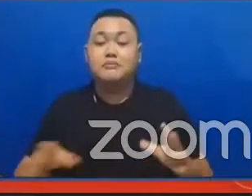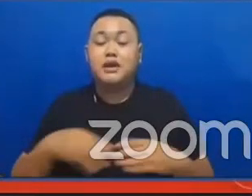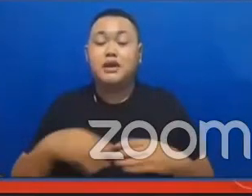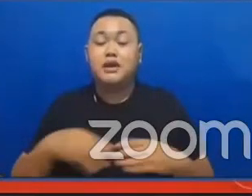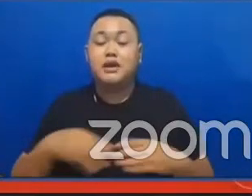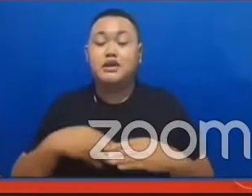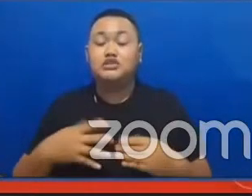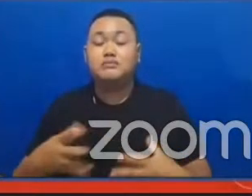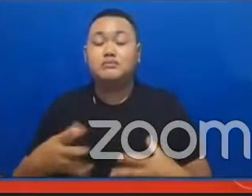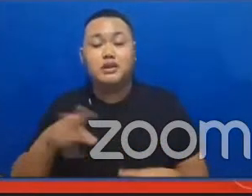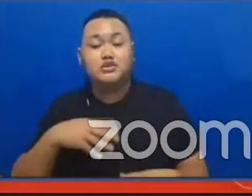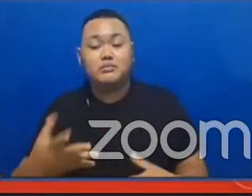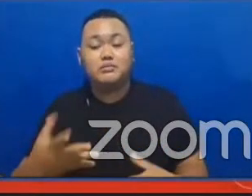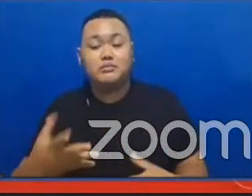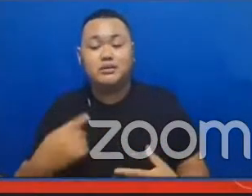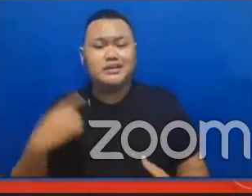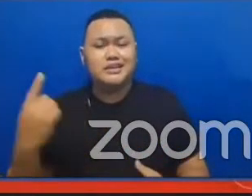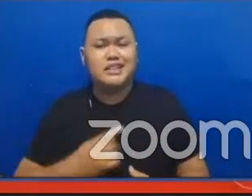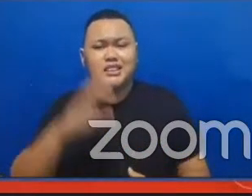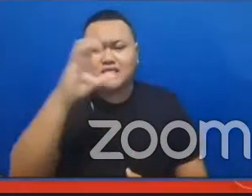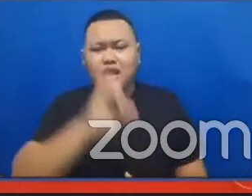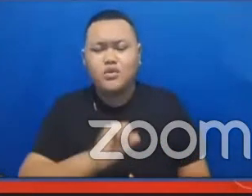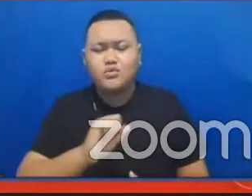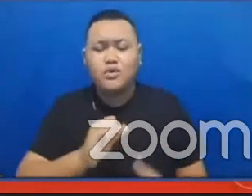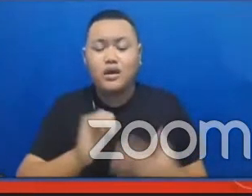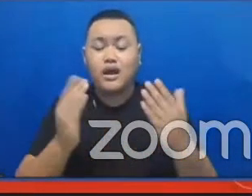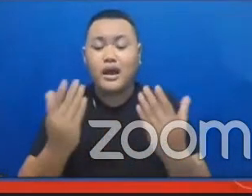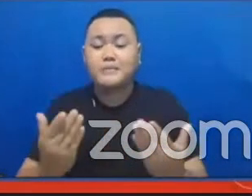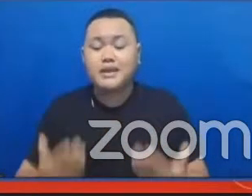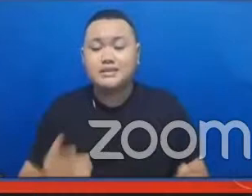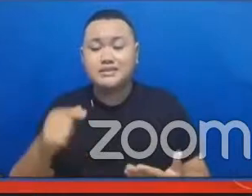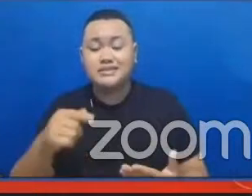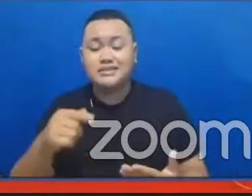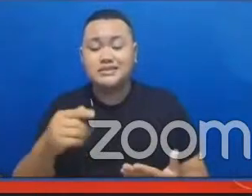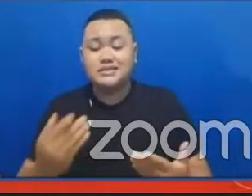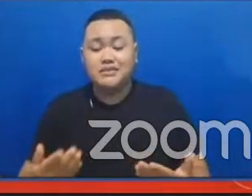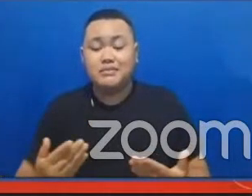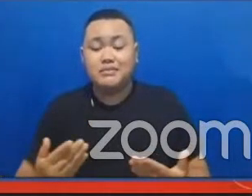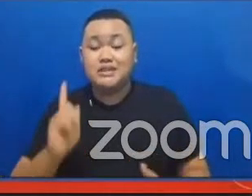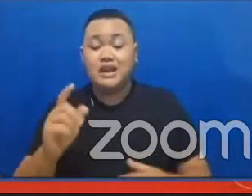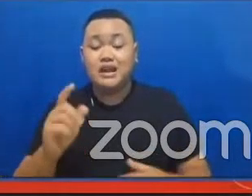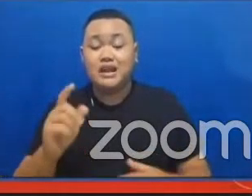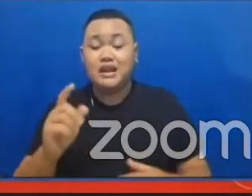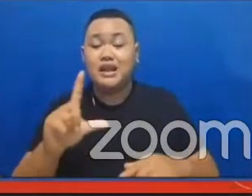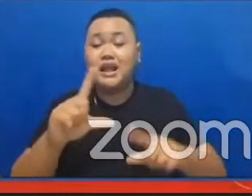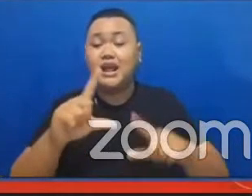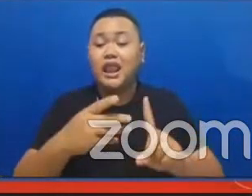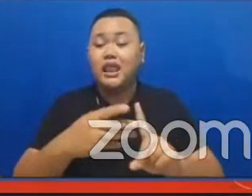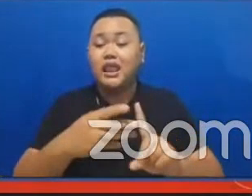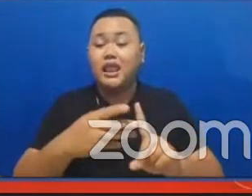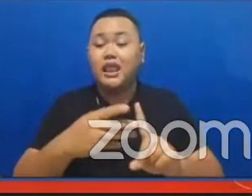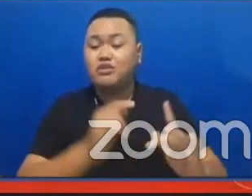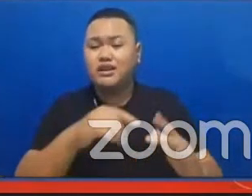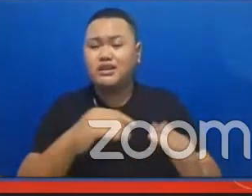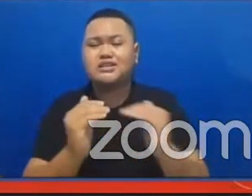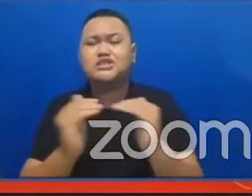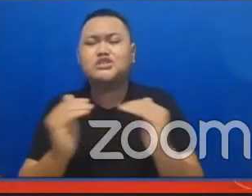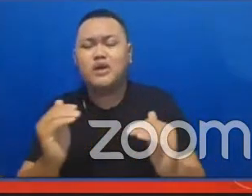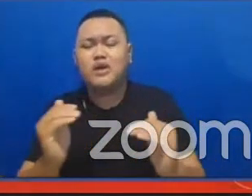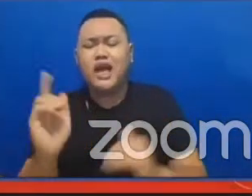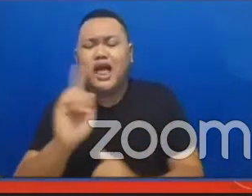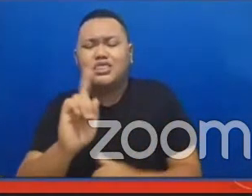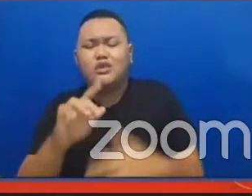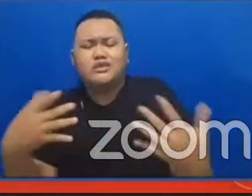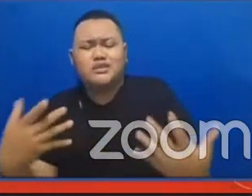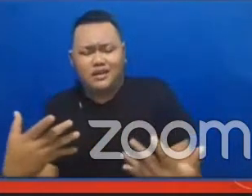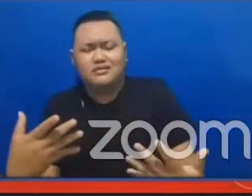mengukur aplikasi dari virtual lab tersebut sesuai dengan siswa kita tidak? Ya,